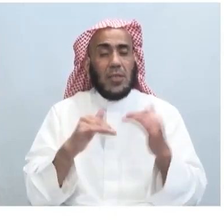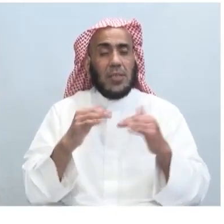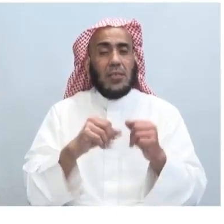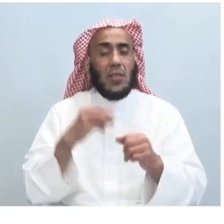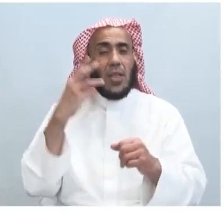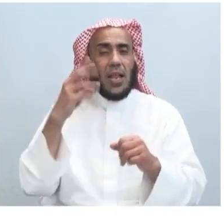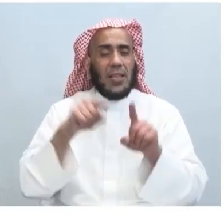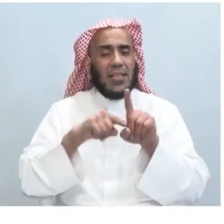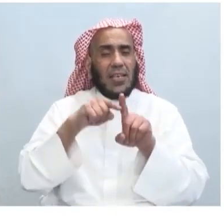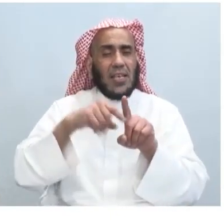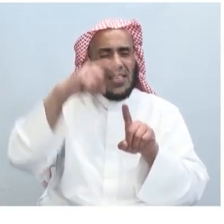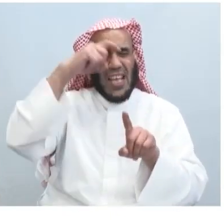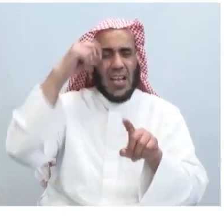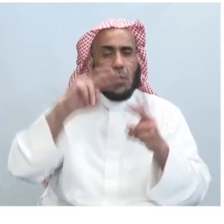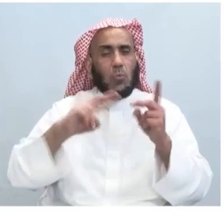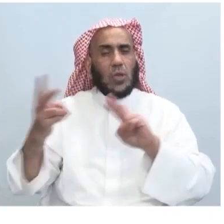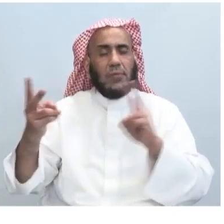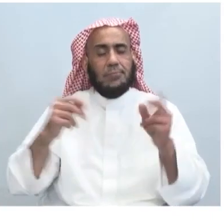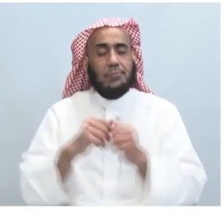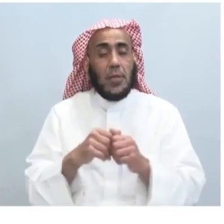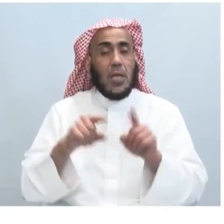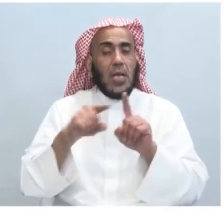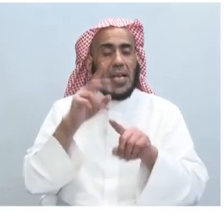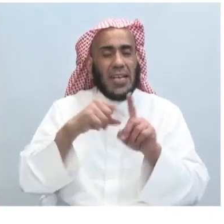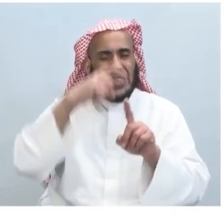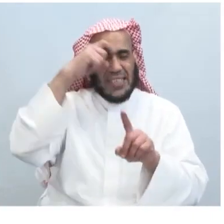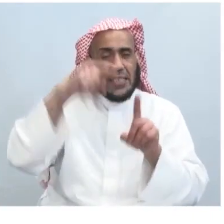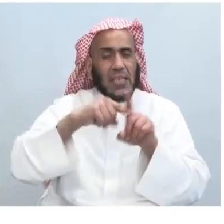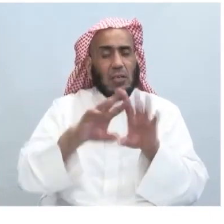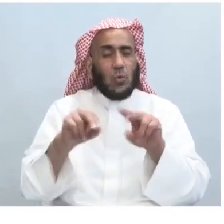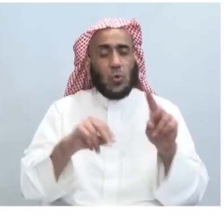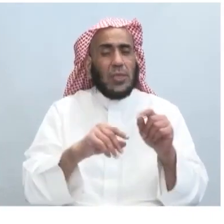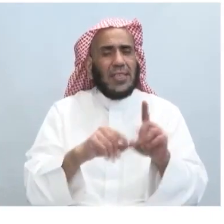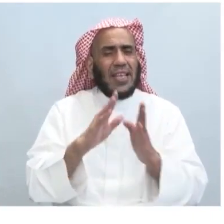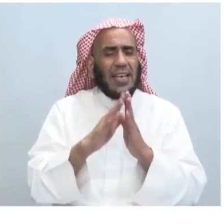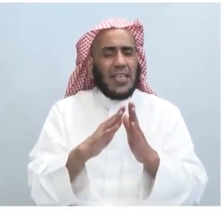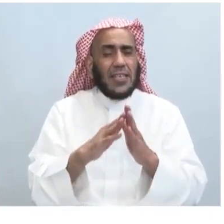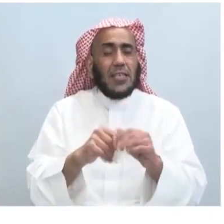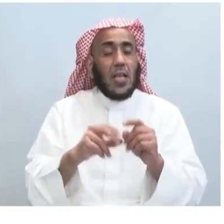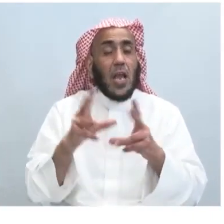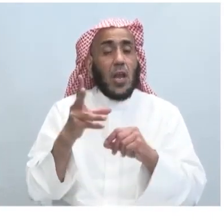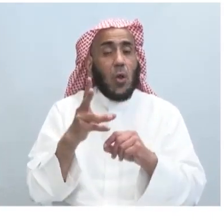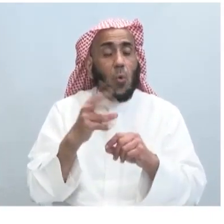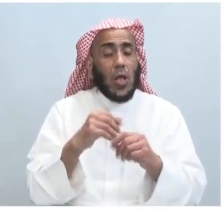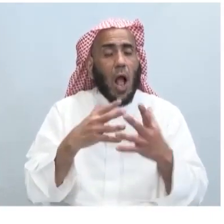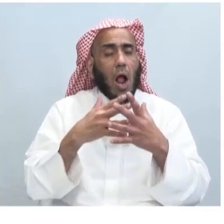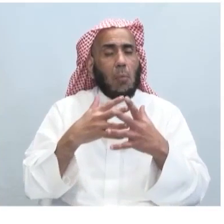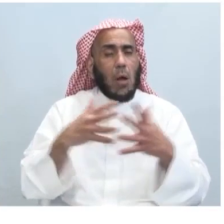ثلاث درجات حراره مختلفه حدد درجه الحراره التي يكون عندها تركيز النواتج